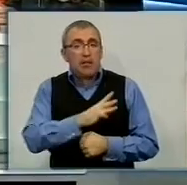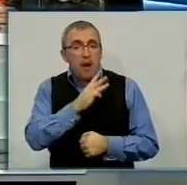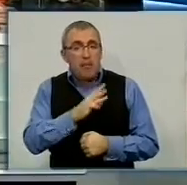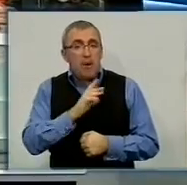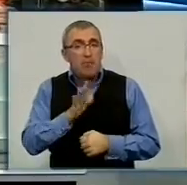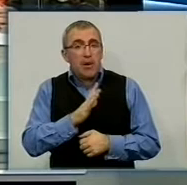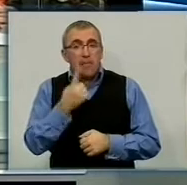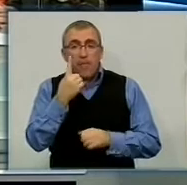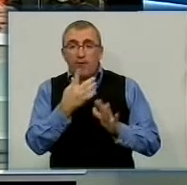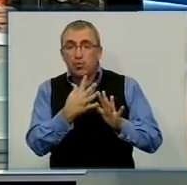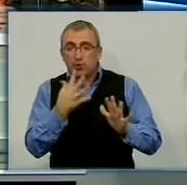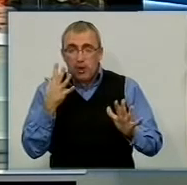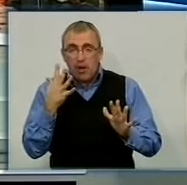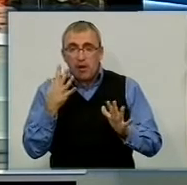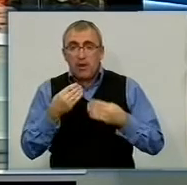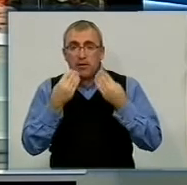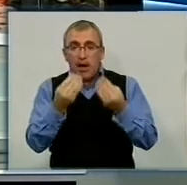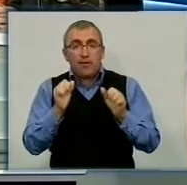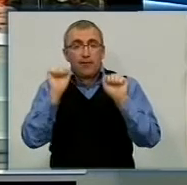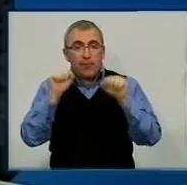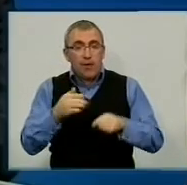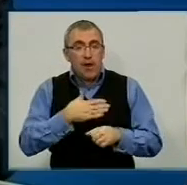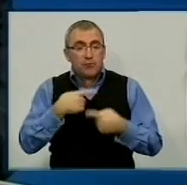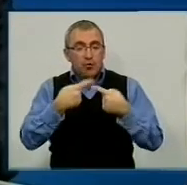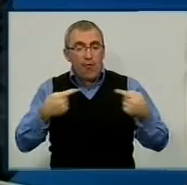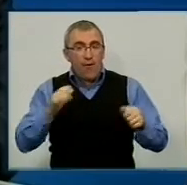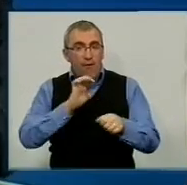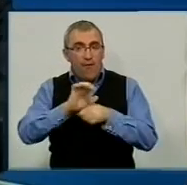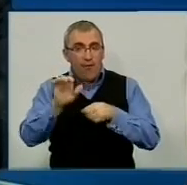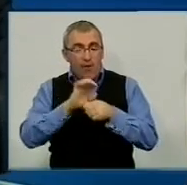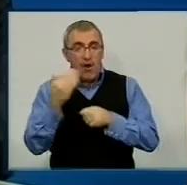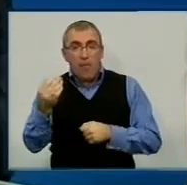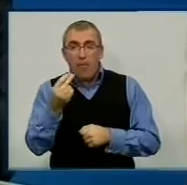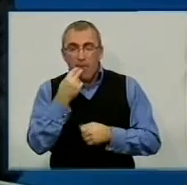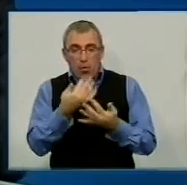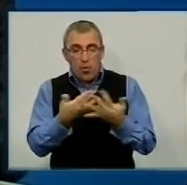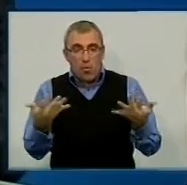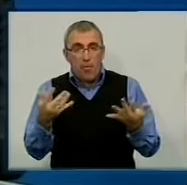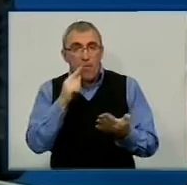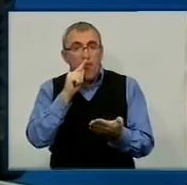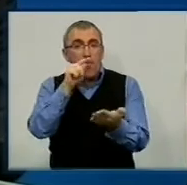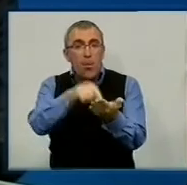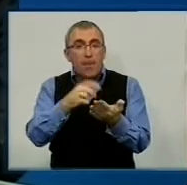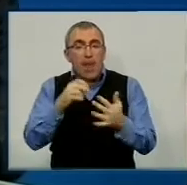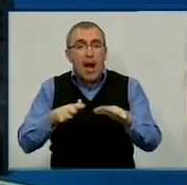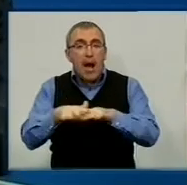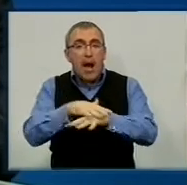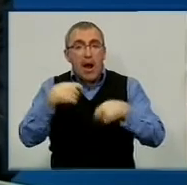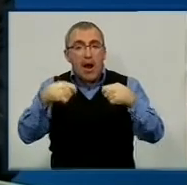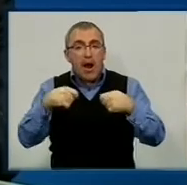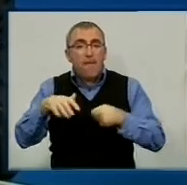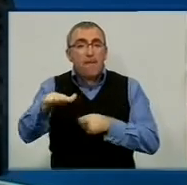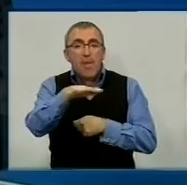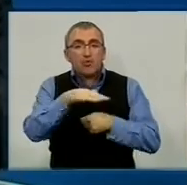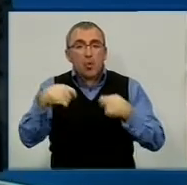першу чергу щоб дати можливість нашим товароробникам щоб їх продукція потрапила на ринок мережевої